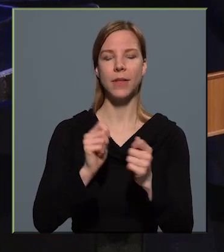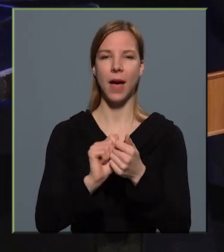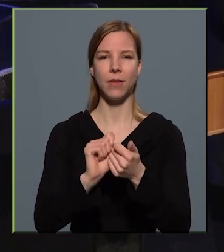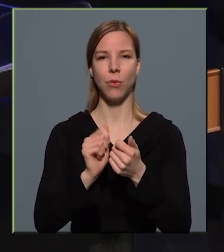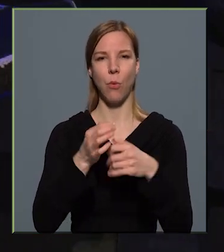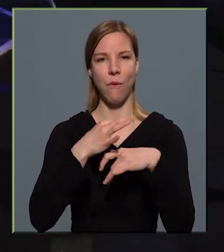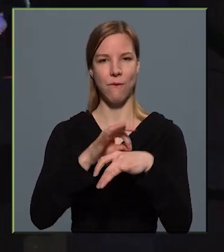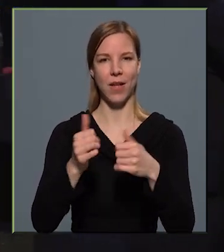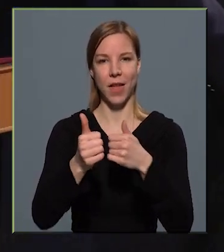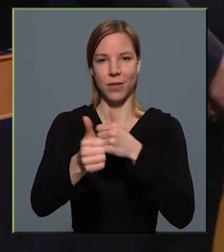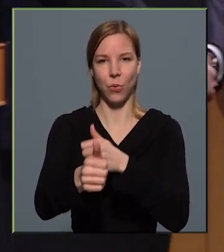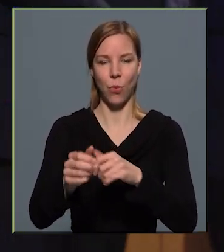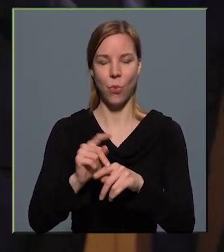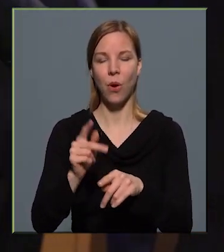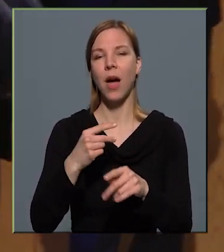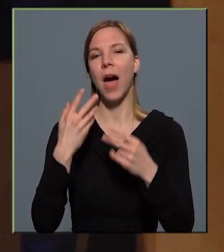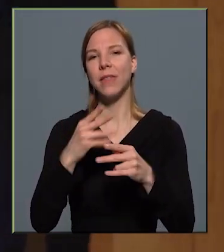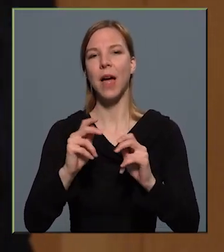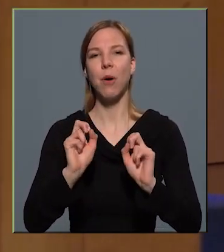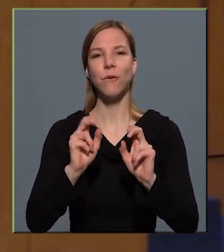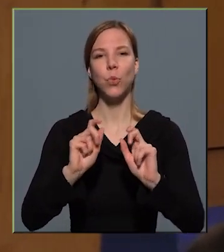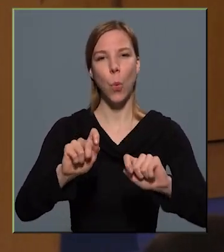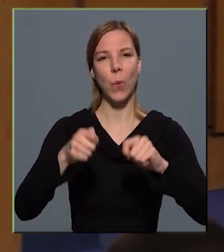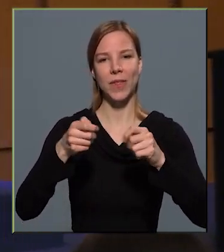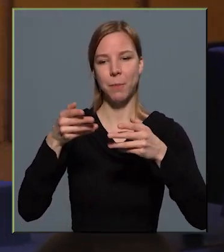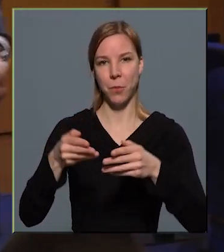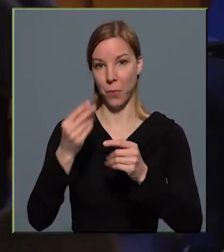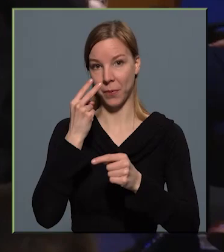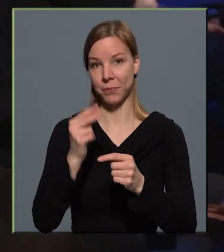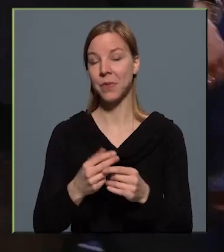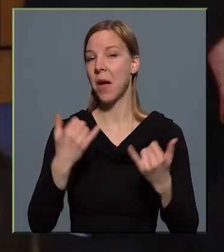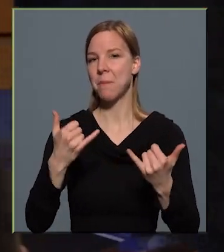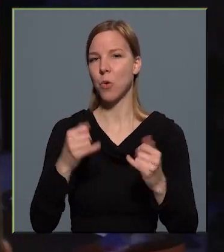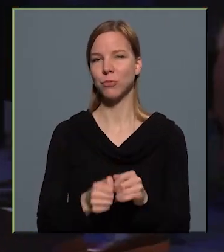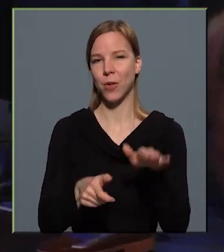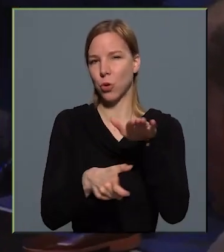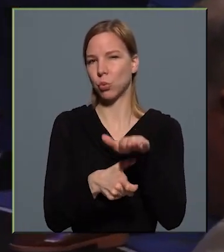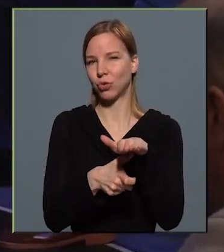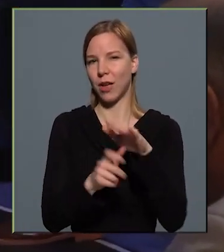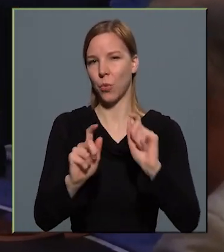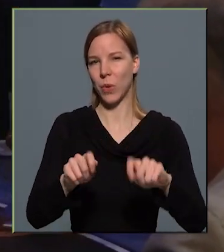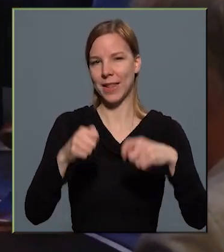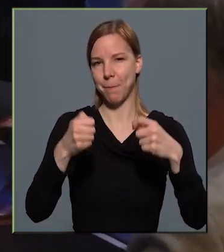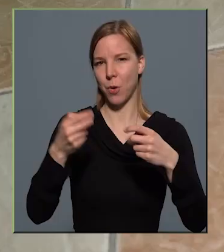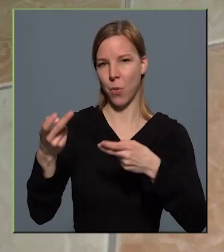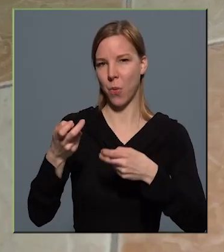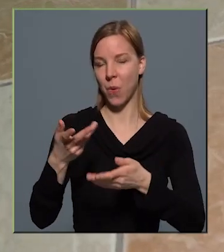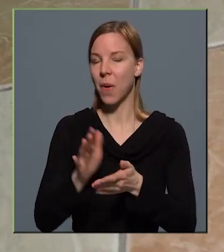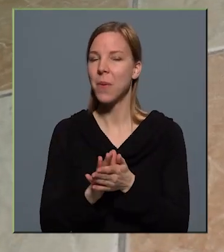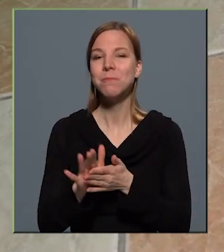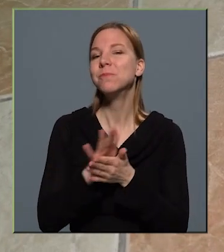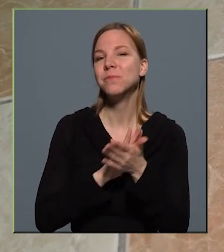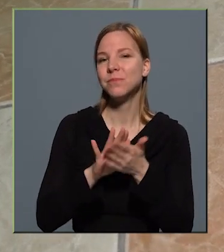általában futócipőben látható, az ünnepségen viszont egy remek tűsarkúban tündökölt. Megkérdeztem hát, hogy